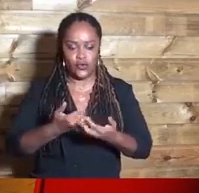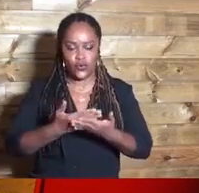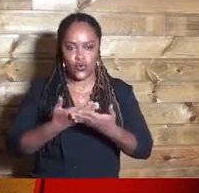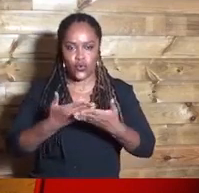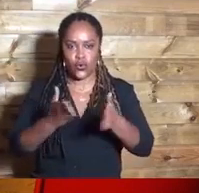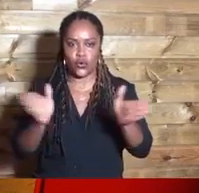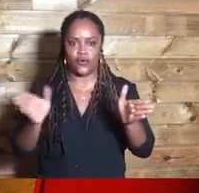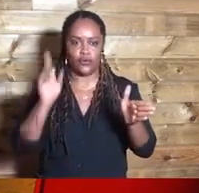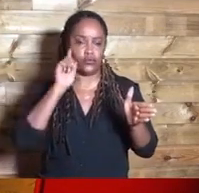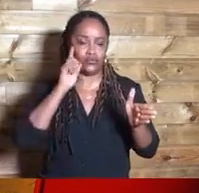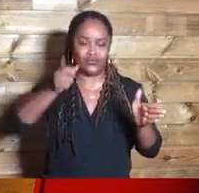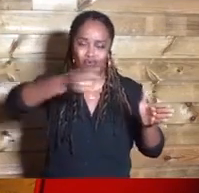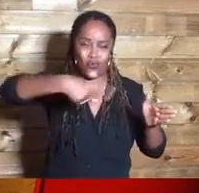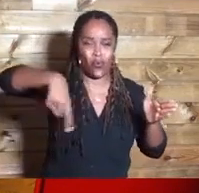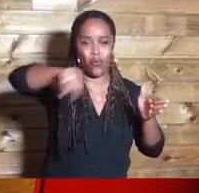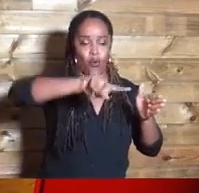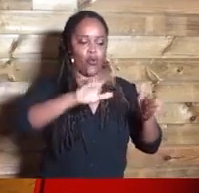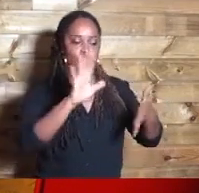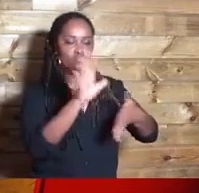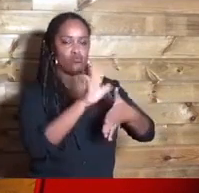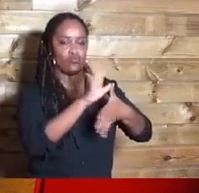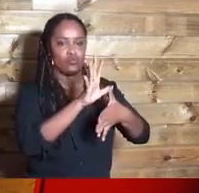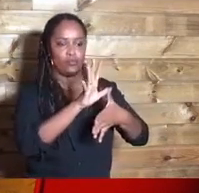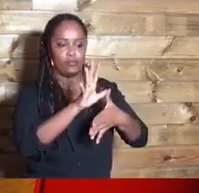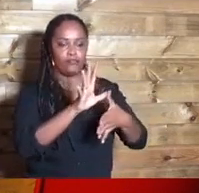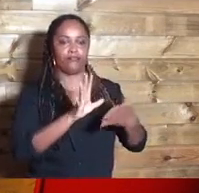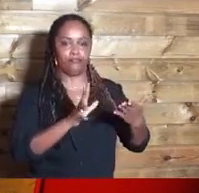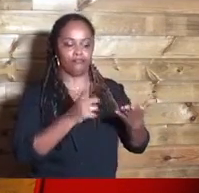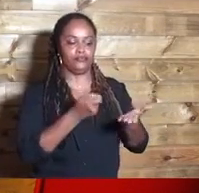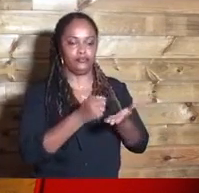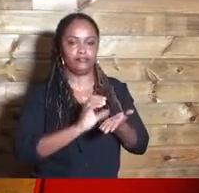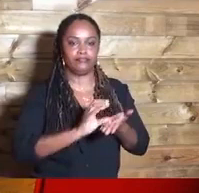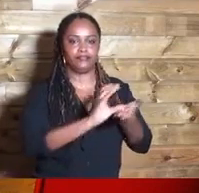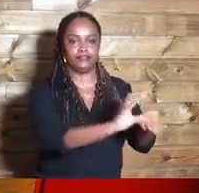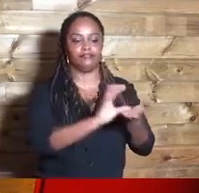monde bénéficier d'elle et nous privilégier citerne qui a